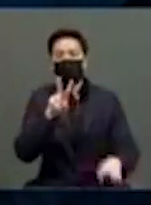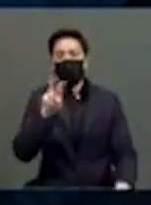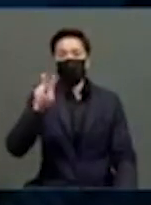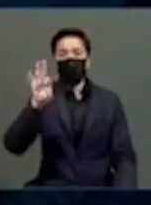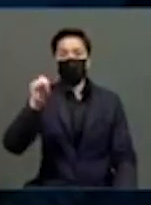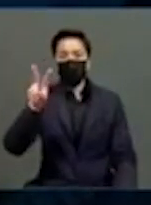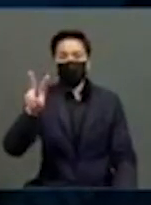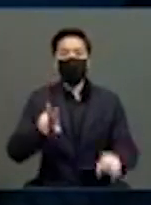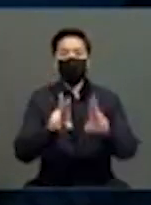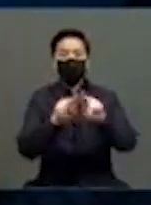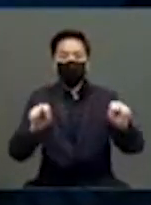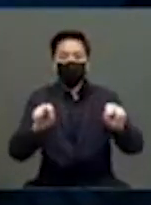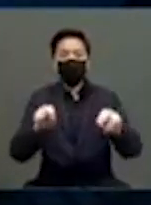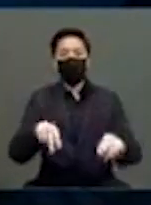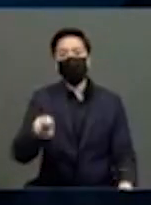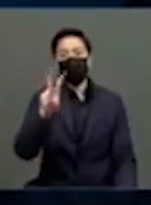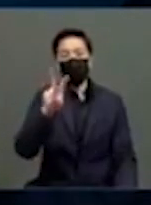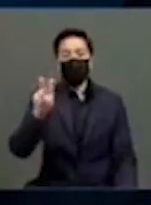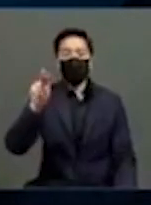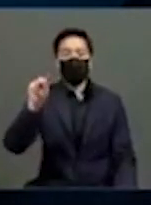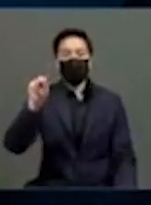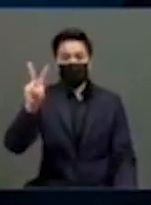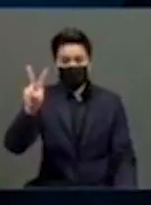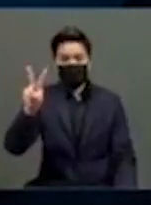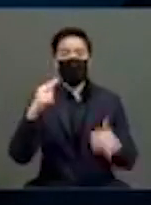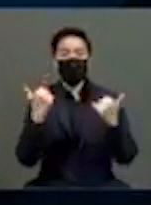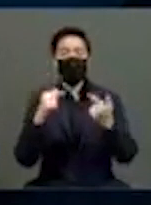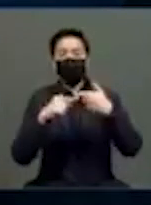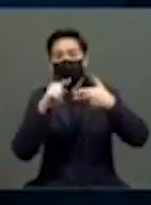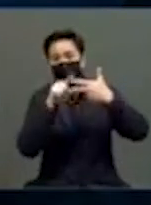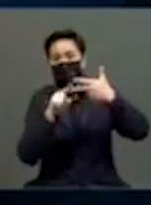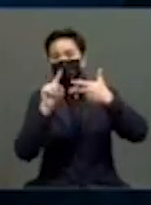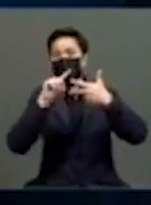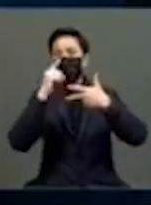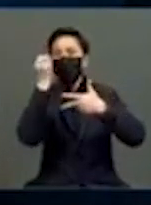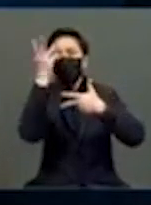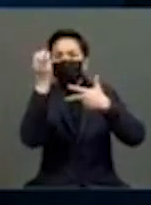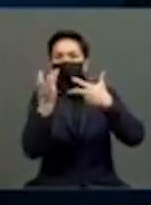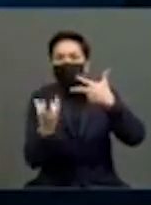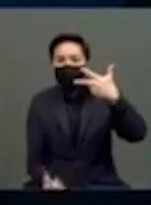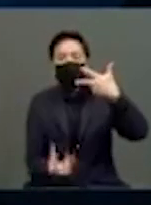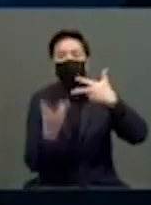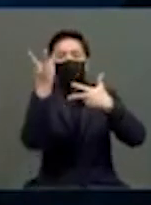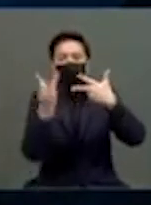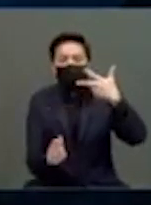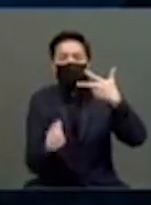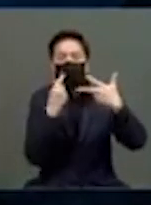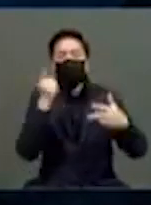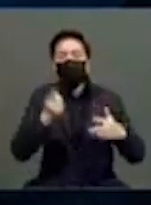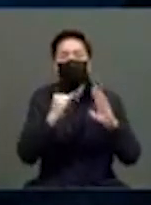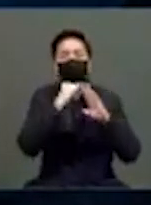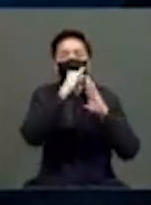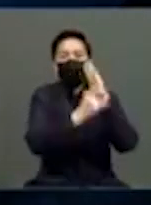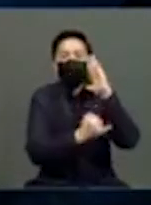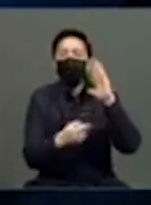292แล้วก็นนทบุรี232นะครับมีก็สำหรับแรกส่วนอันดับอื่นๆยังคงทรง